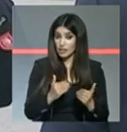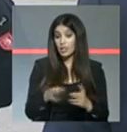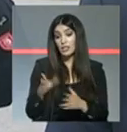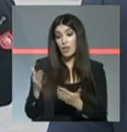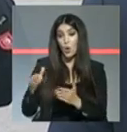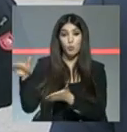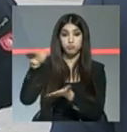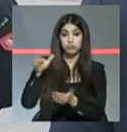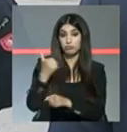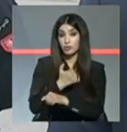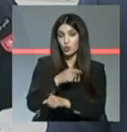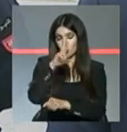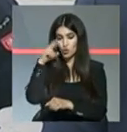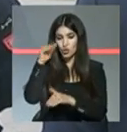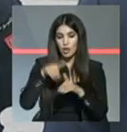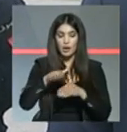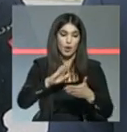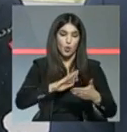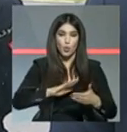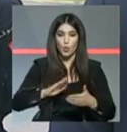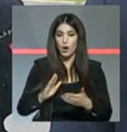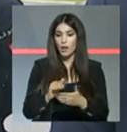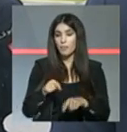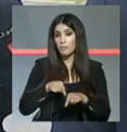أخرى، وإن شاء الله باش نكملوا هكا نسق نتاع معناها